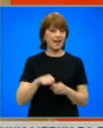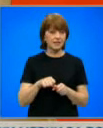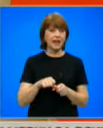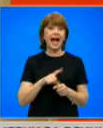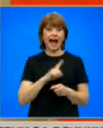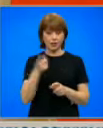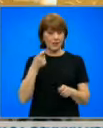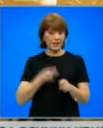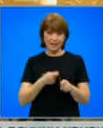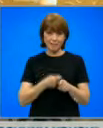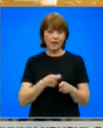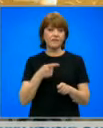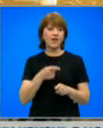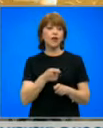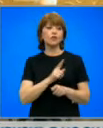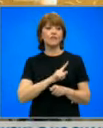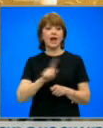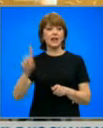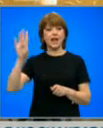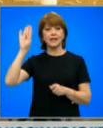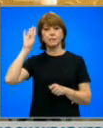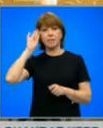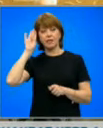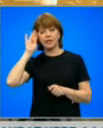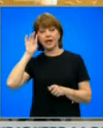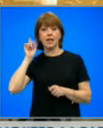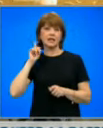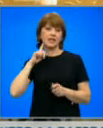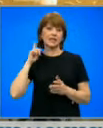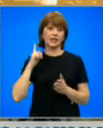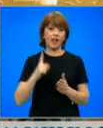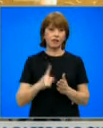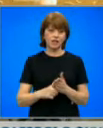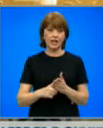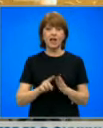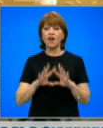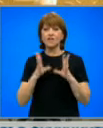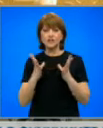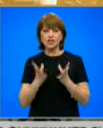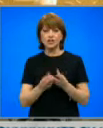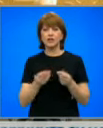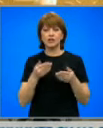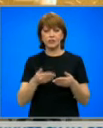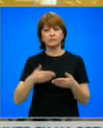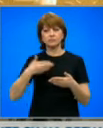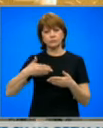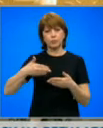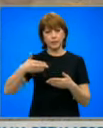извършват, това ще се счита за неизпълнение на задълженията от страна на купувача. Всички произтичащи от това